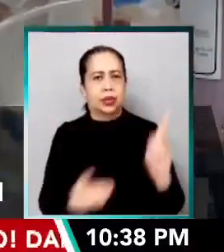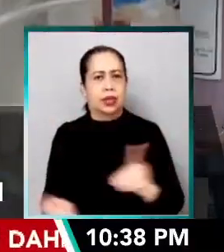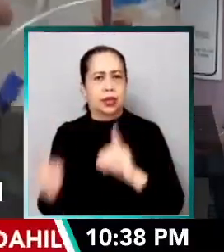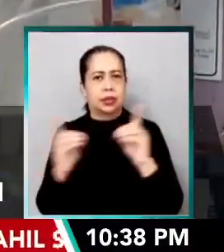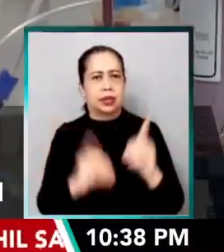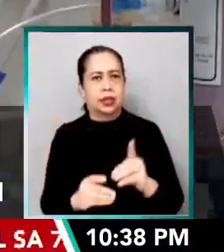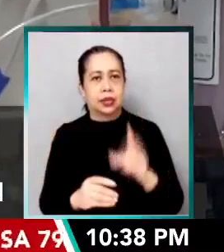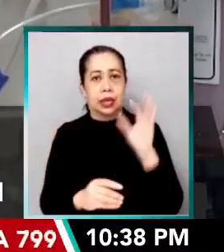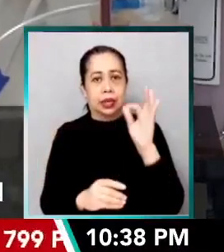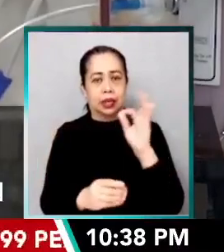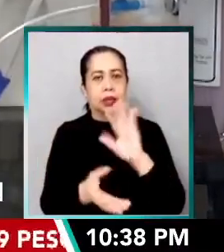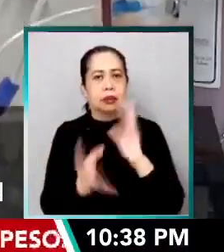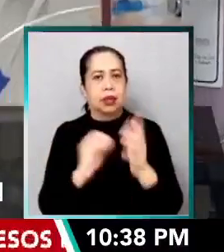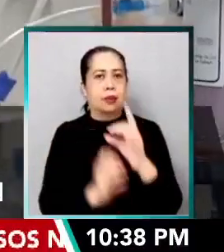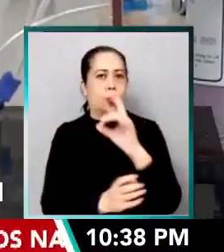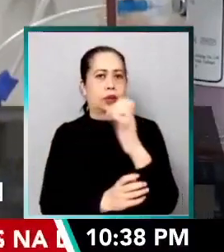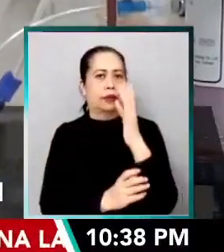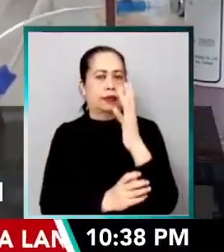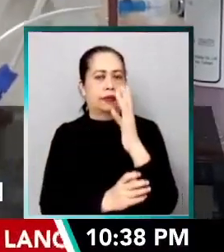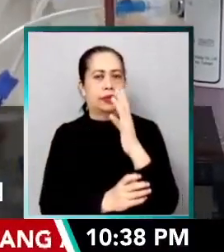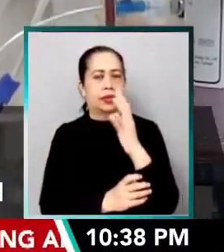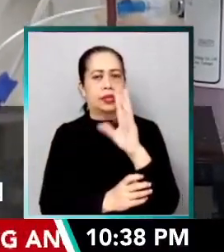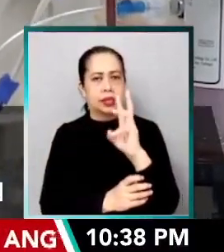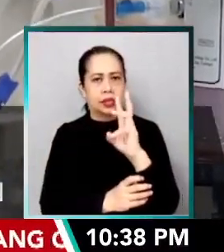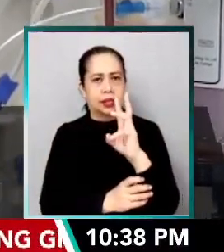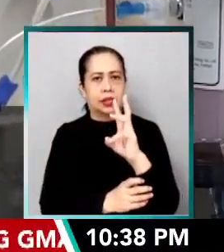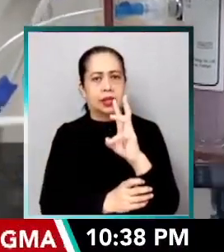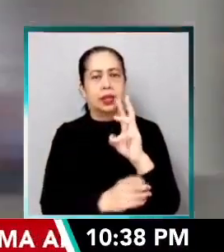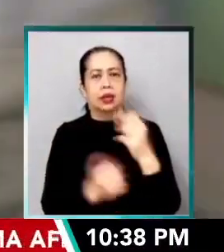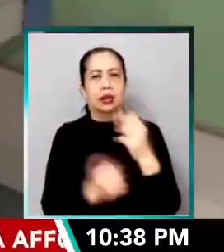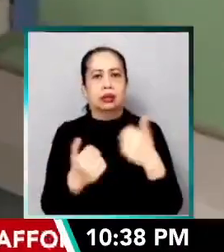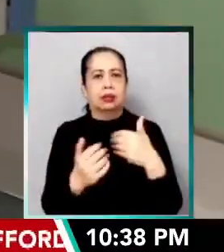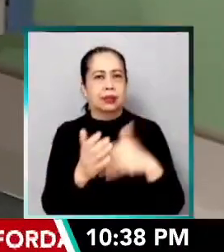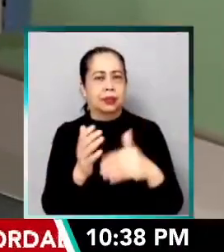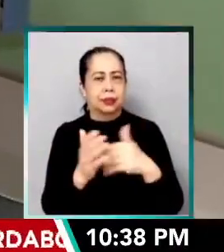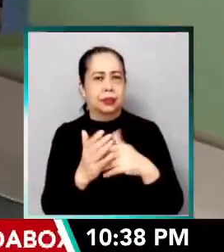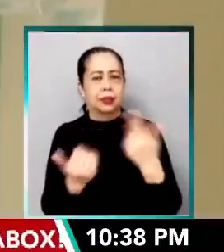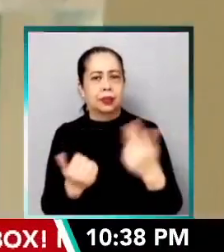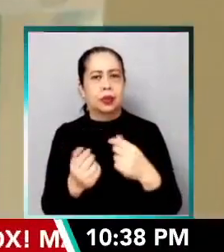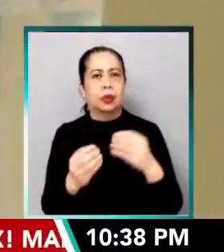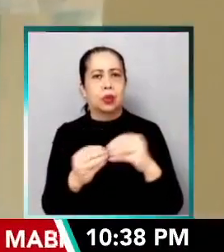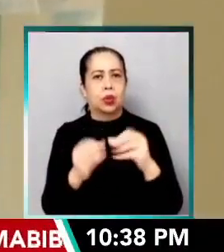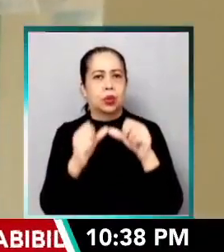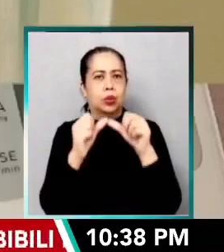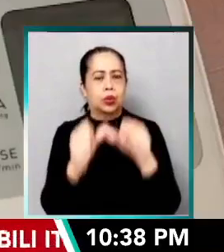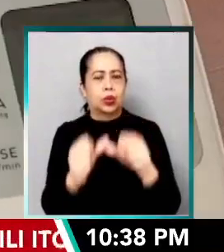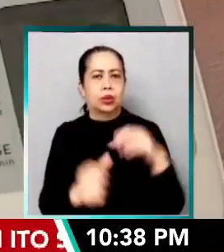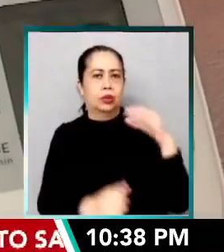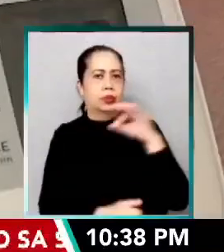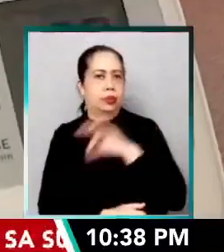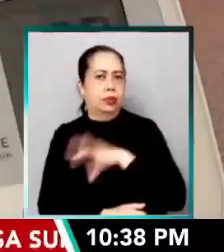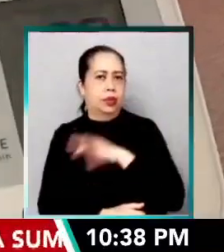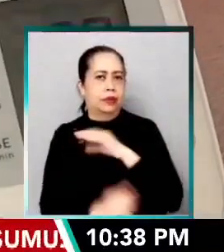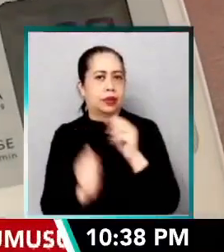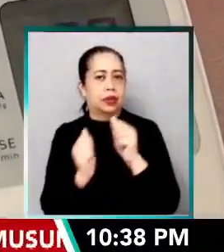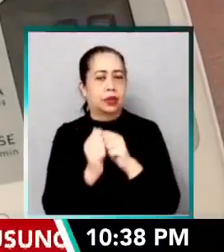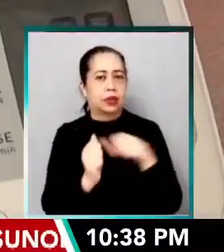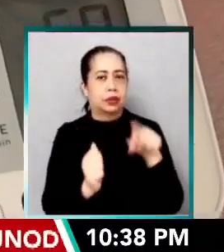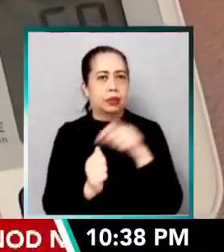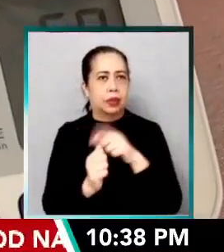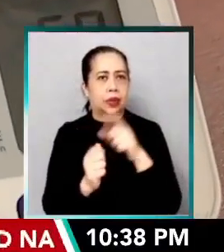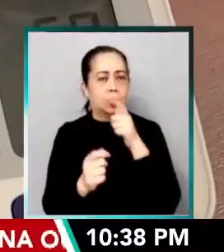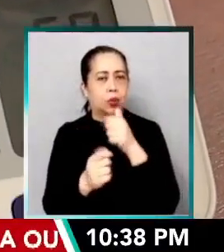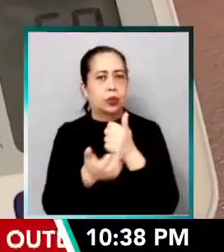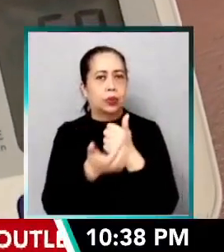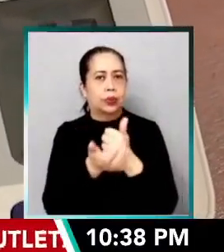gagawin itong 156 sessions. Tuloy rin ang mga bagong benepisyo ngayong taon, kabilang ang ilang tutugon sa mental